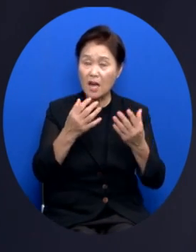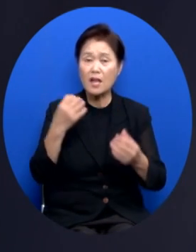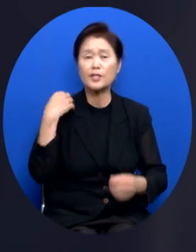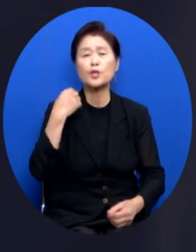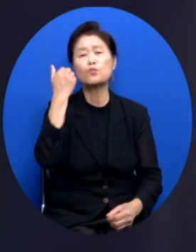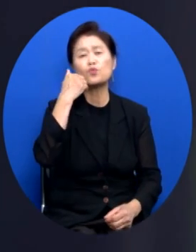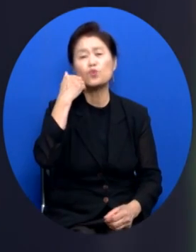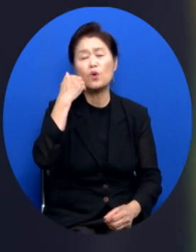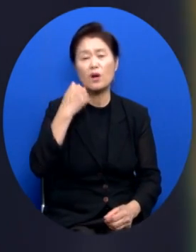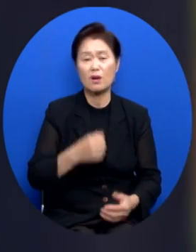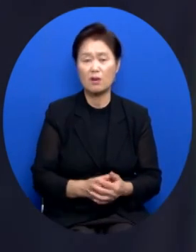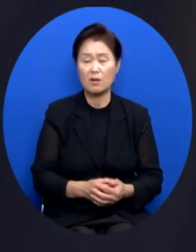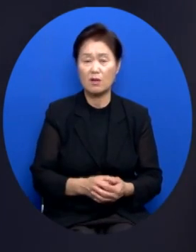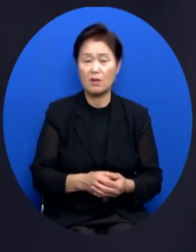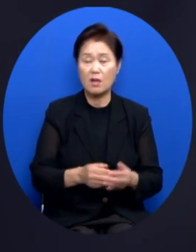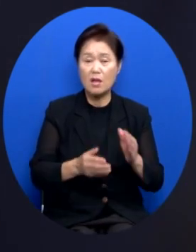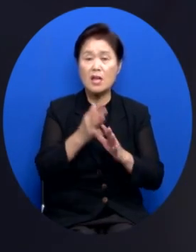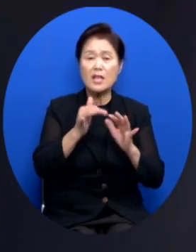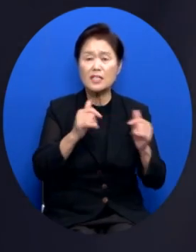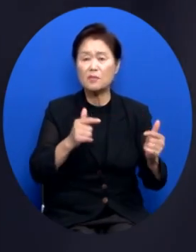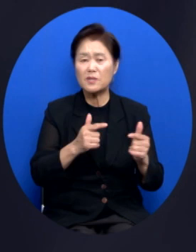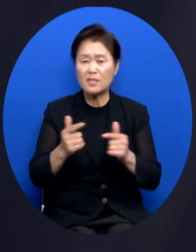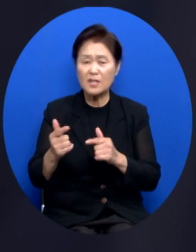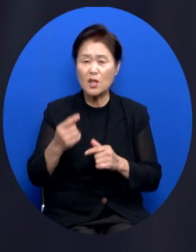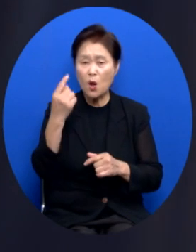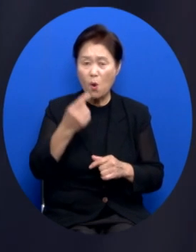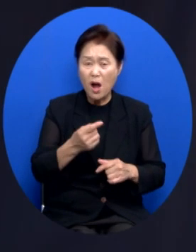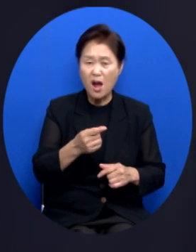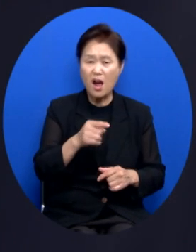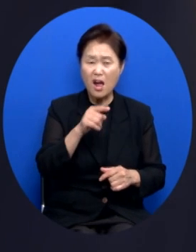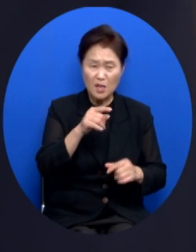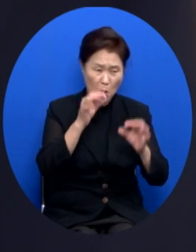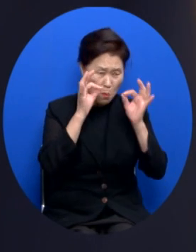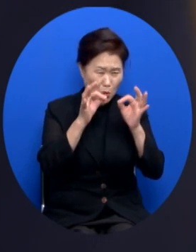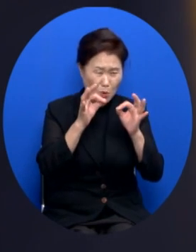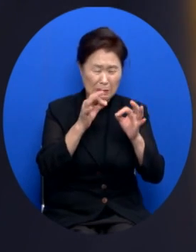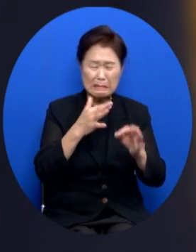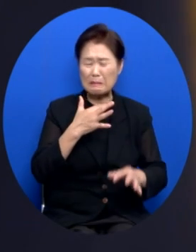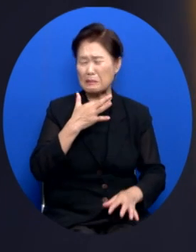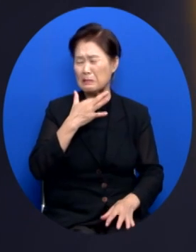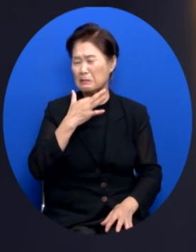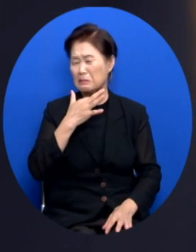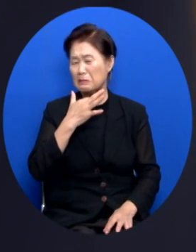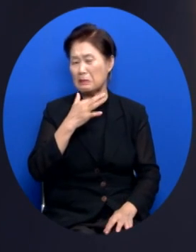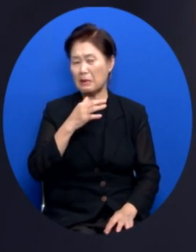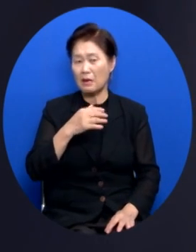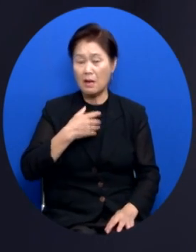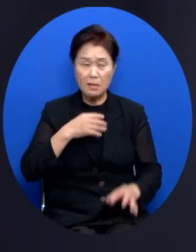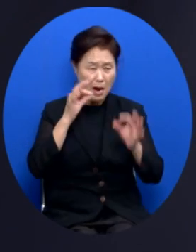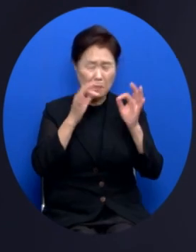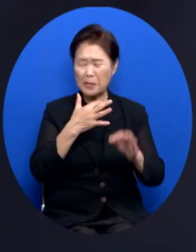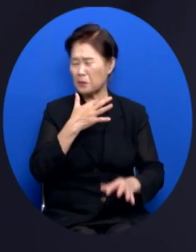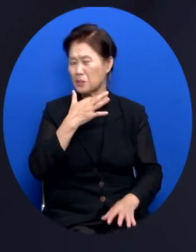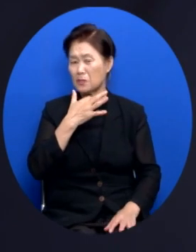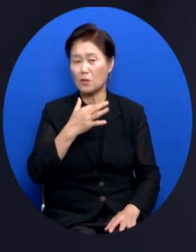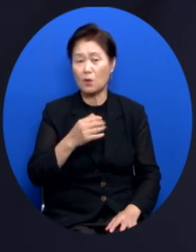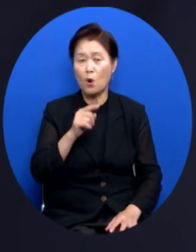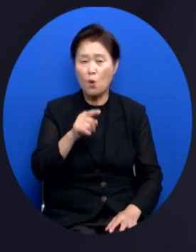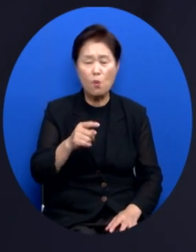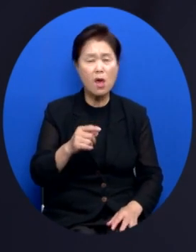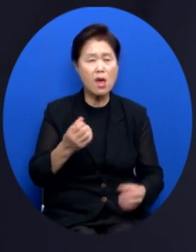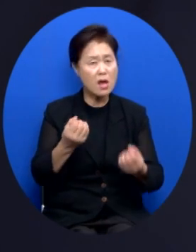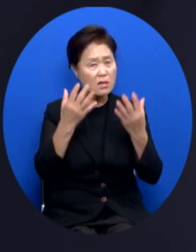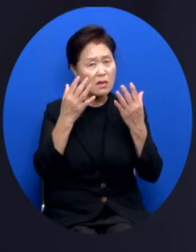집니까? 이제 시민들이 와가 자는 보는 자체를 징그러워합니다. 내가 봤을 때. 왜 이러는지